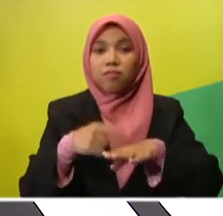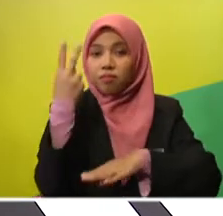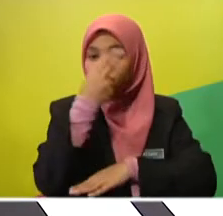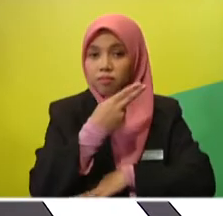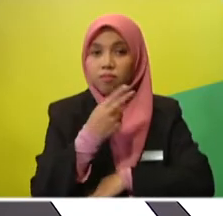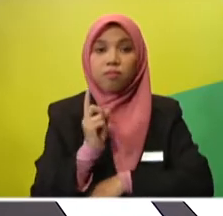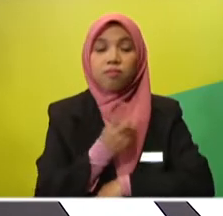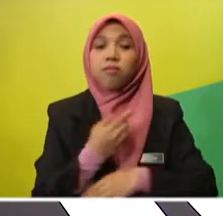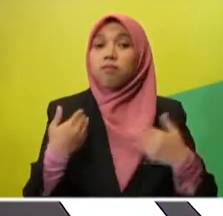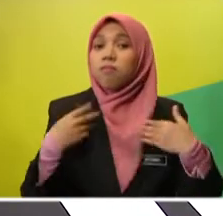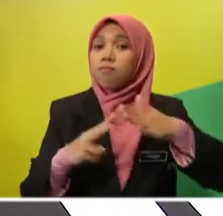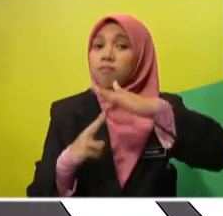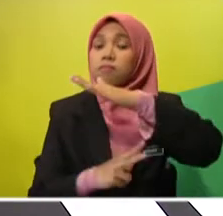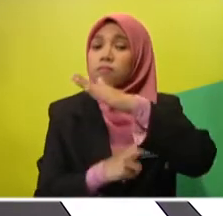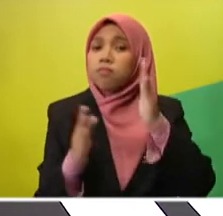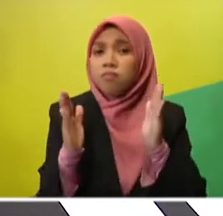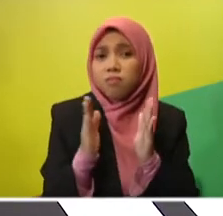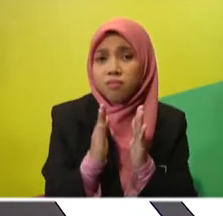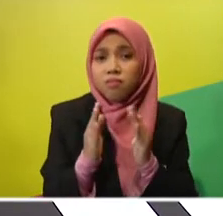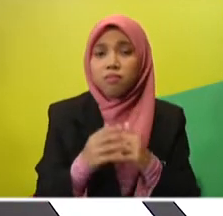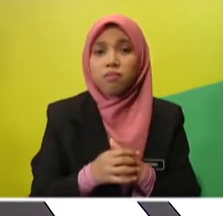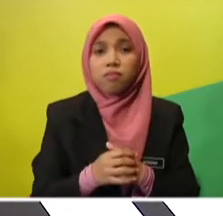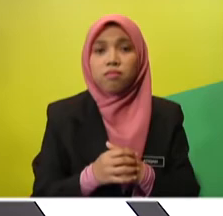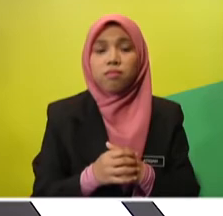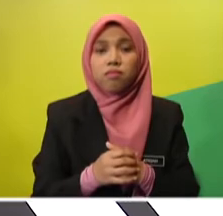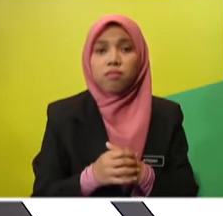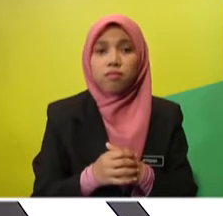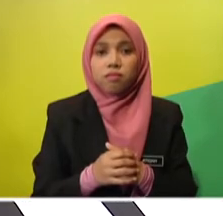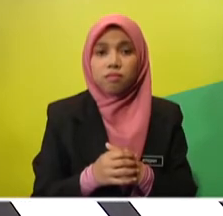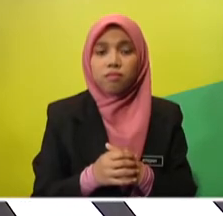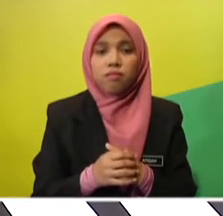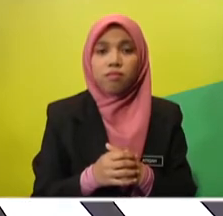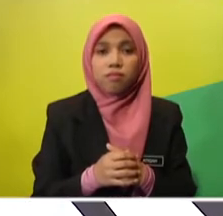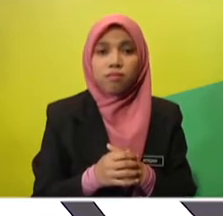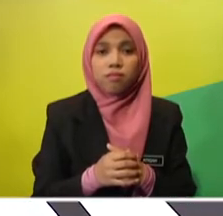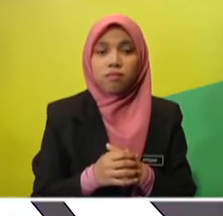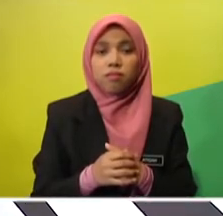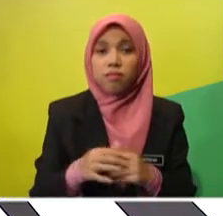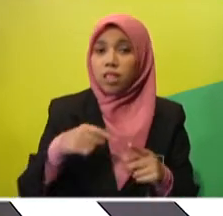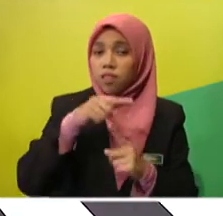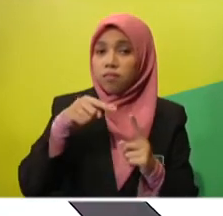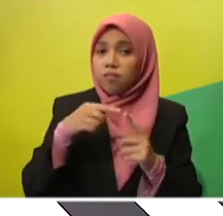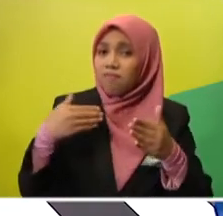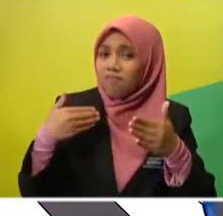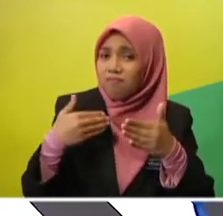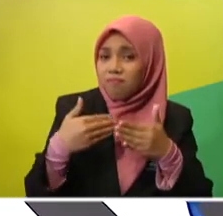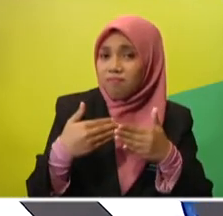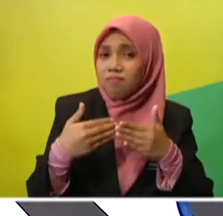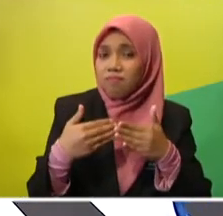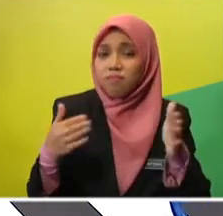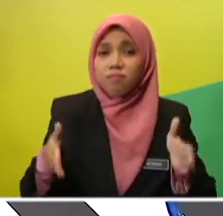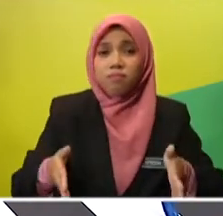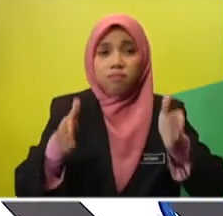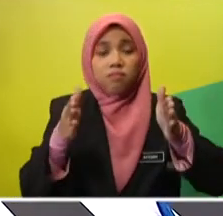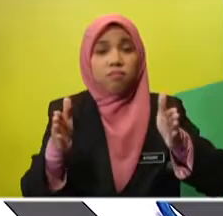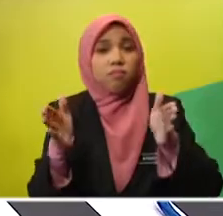jambatan sempit. Okey, maka cikgu Aini perlu bersedialah dengan arahan. Yeah. Okey, apabila menghampiri lorong sempit, pemandu